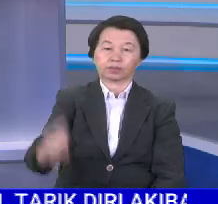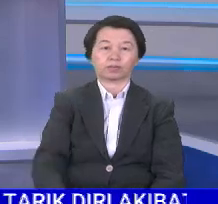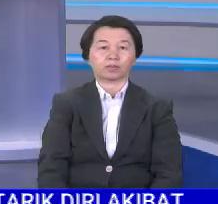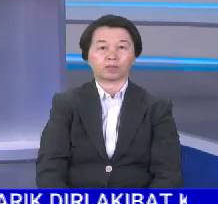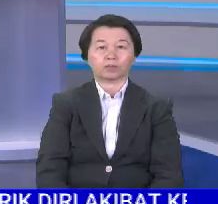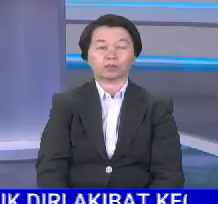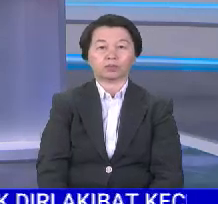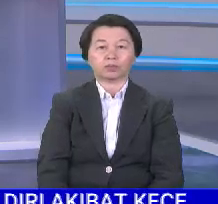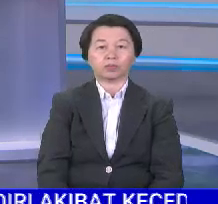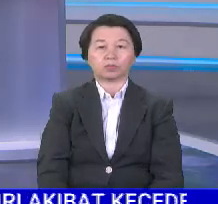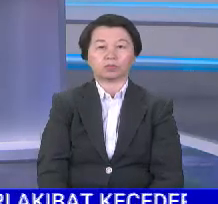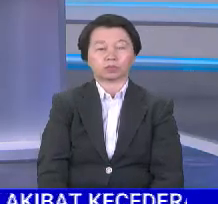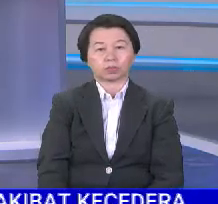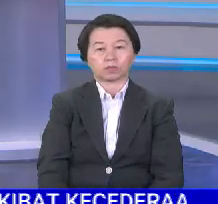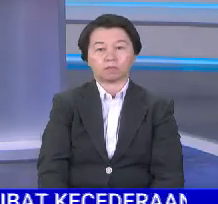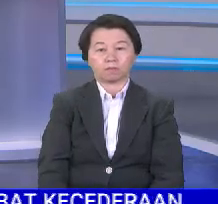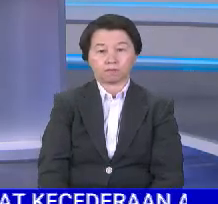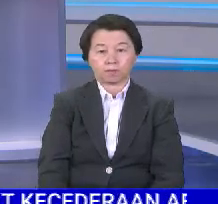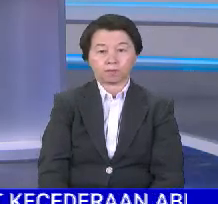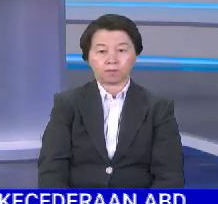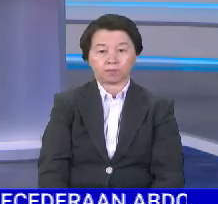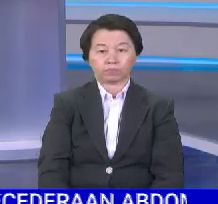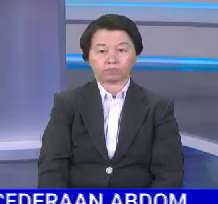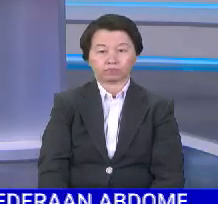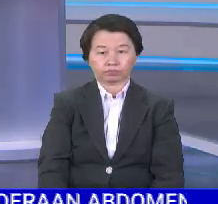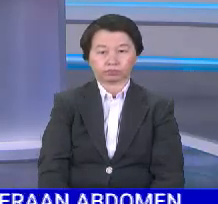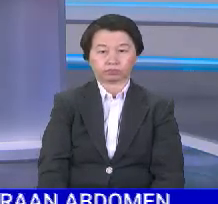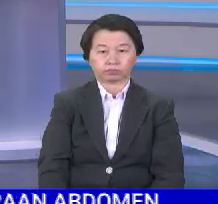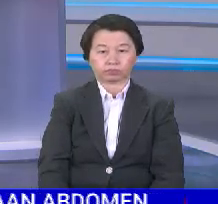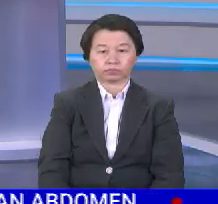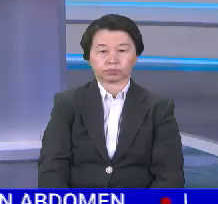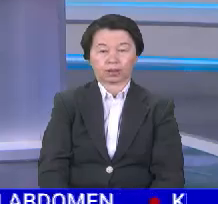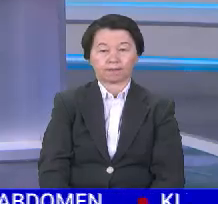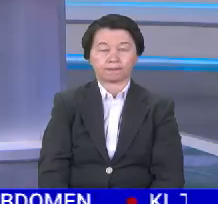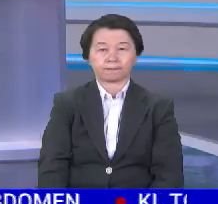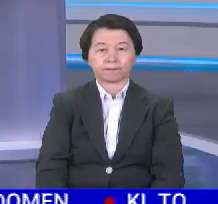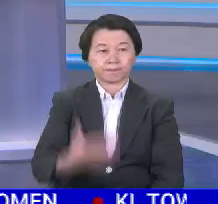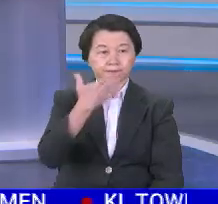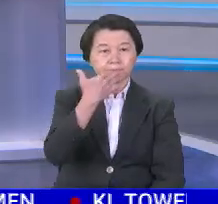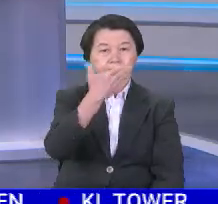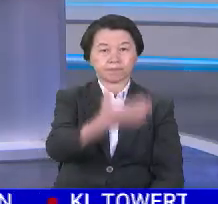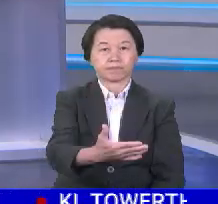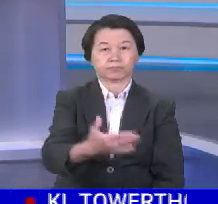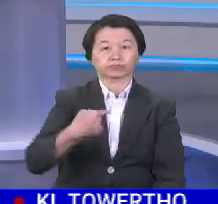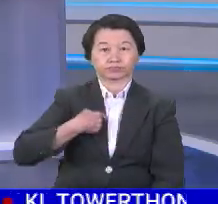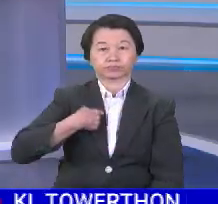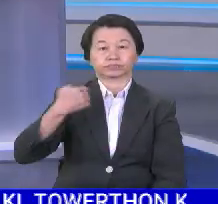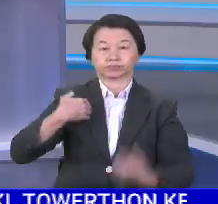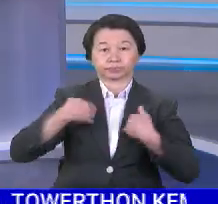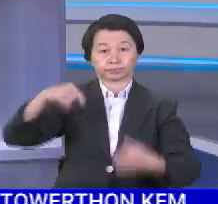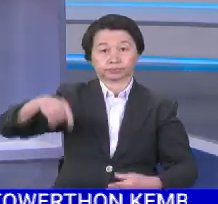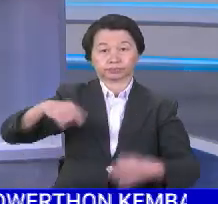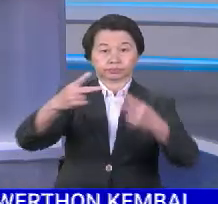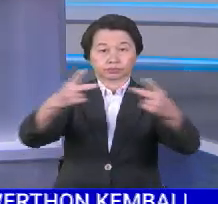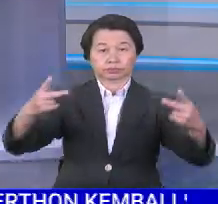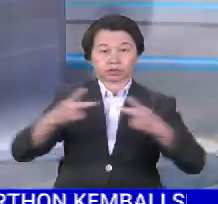Okay. Baik, terima kasih Azam. Saya kini berada di